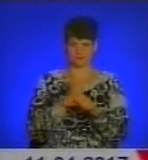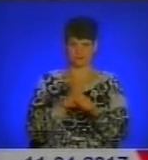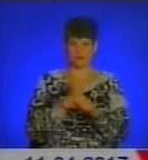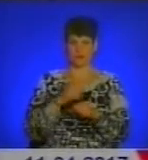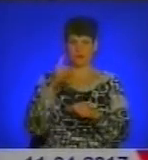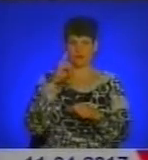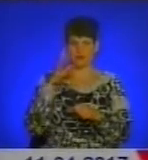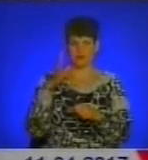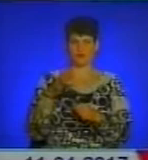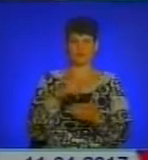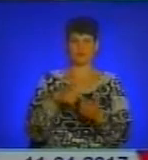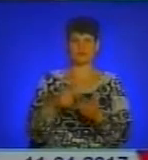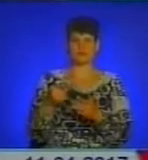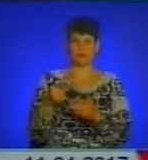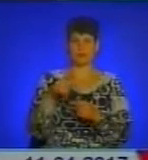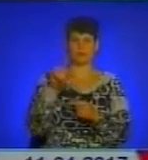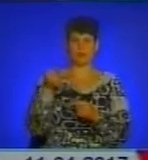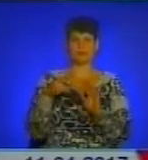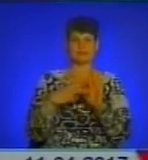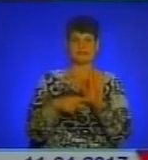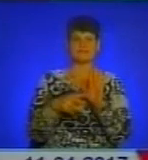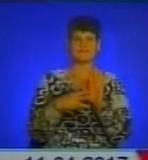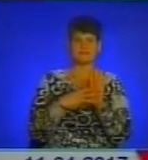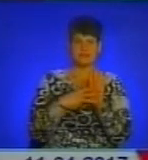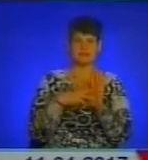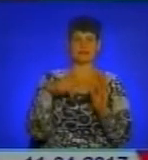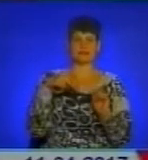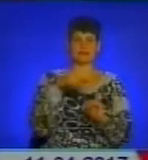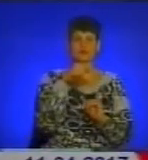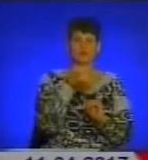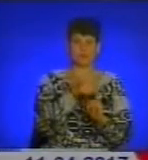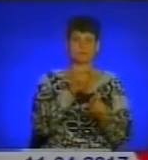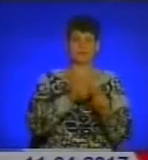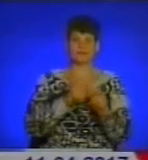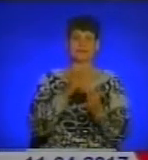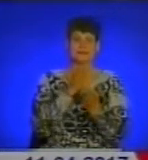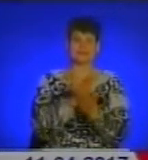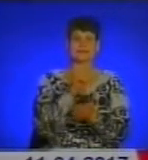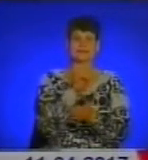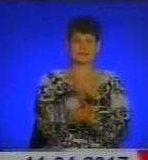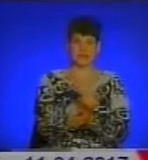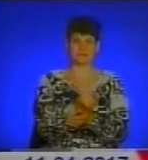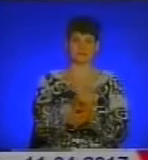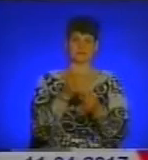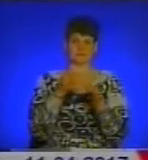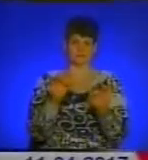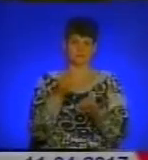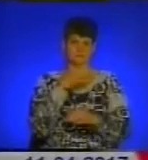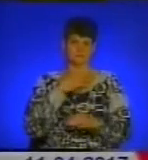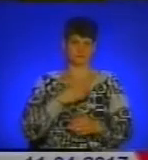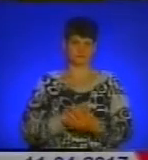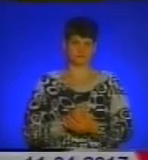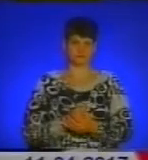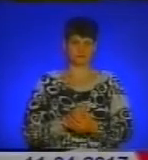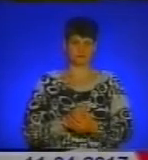популярної у місті Тернопільської аптеки номер 78. Йдемо туди, щоб перевірити, чи наявні там так звані «доступні ліки». І